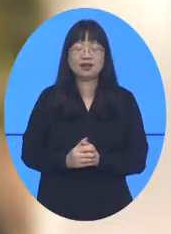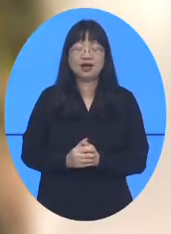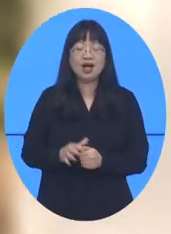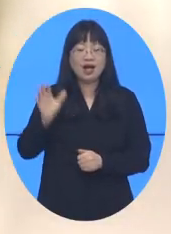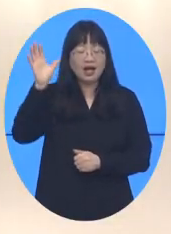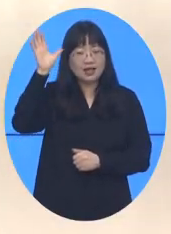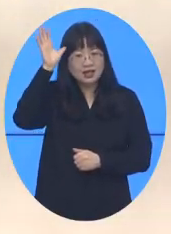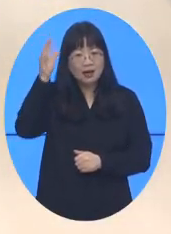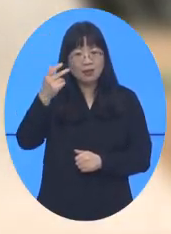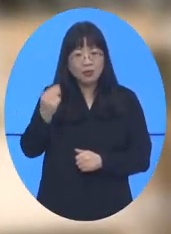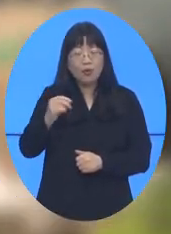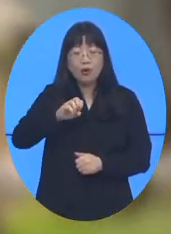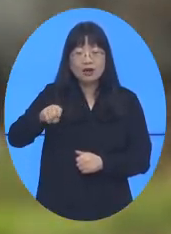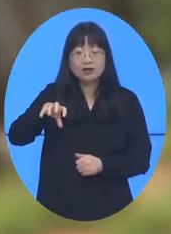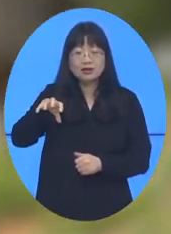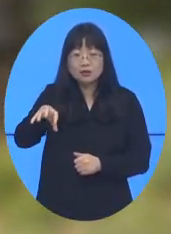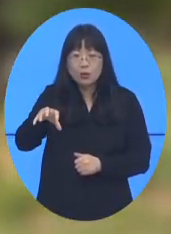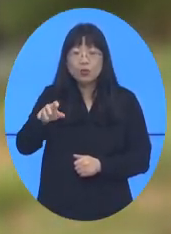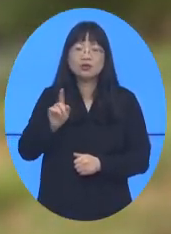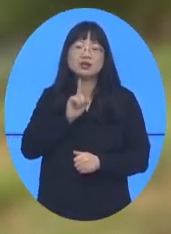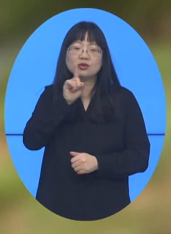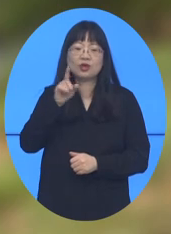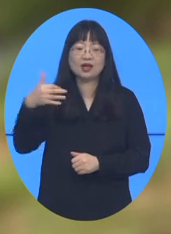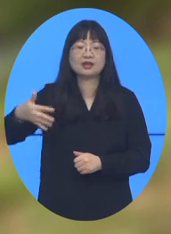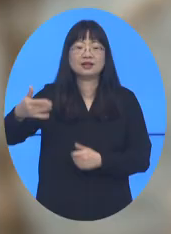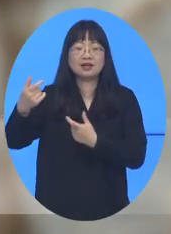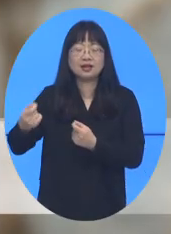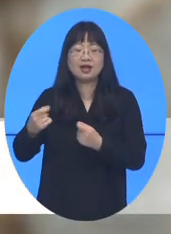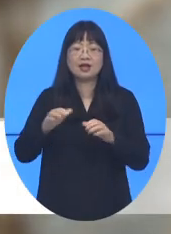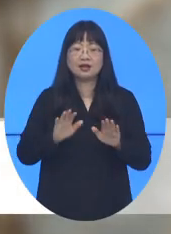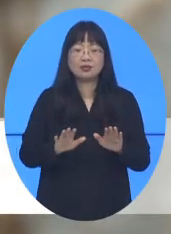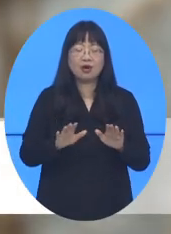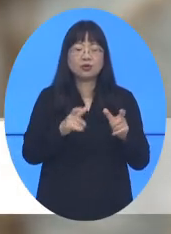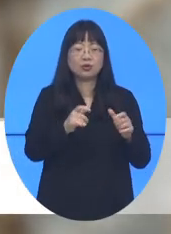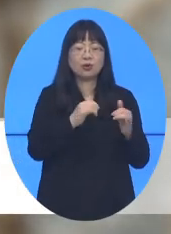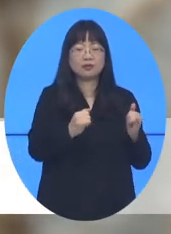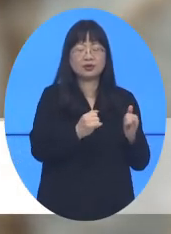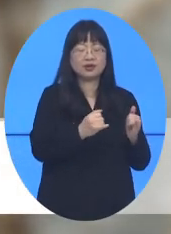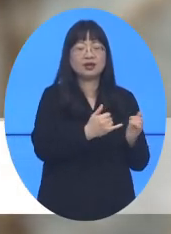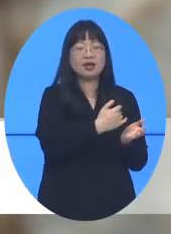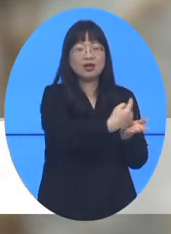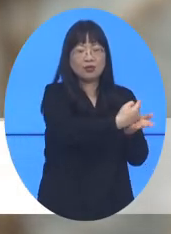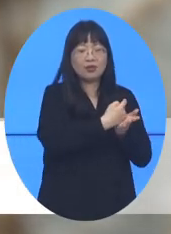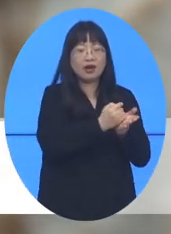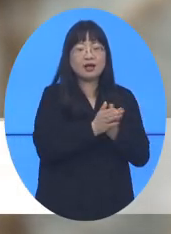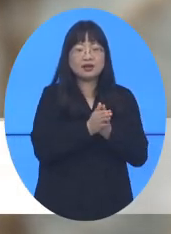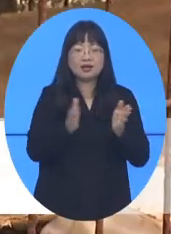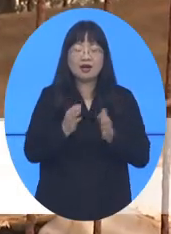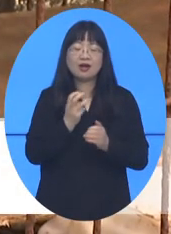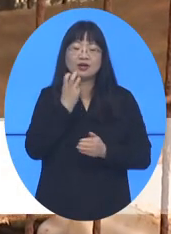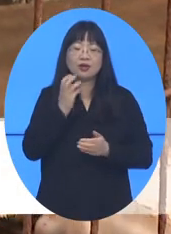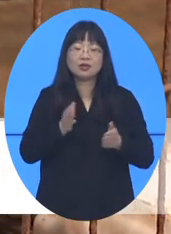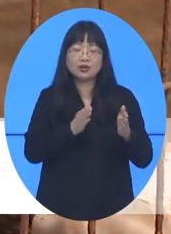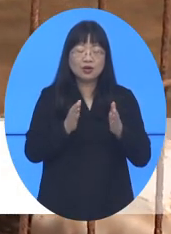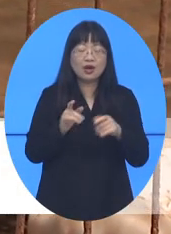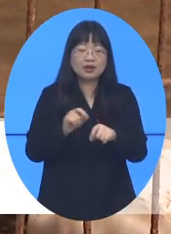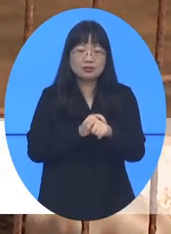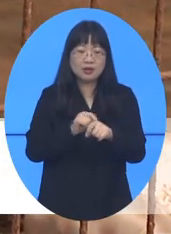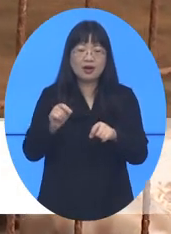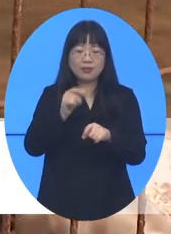또 가축 분뇨 처리시설 미신고 혐의도 있을 것으로 보입니다. 이번 수사는 도민 제보를 통해 시작됐습니다.